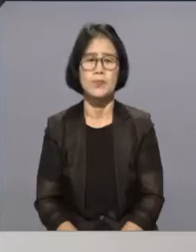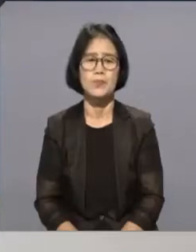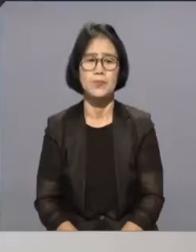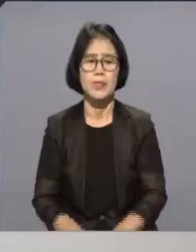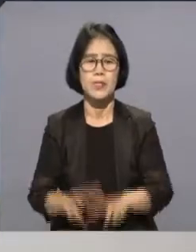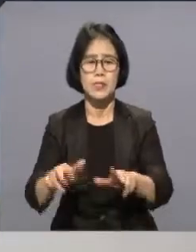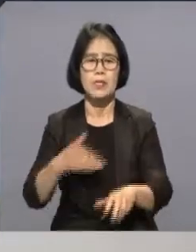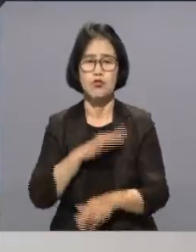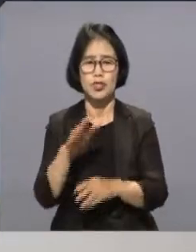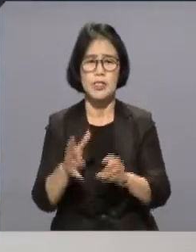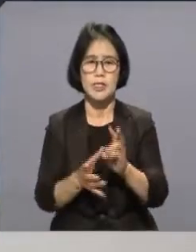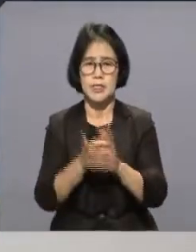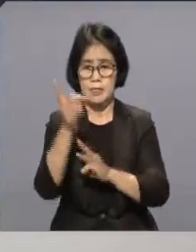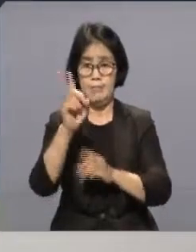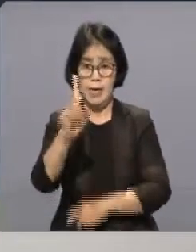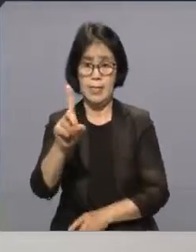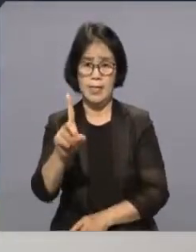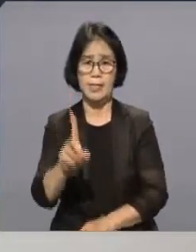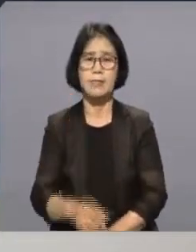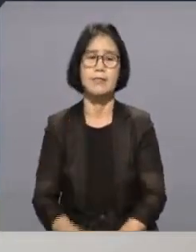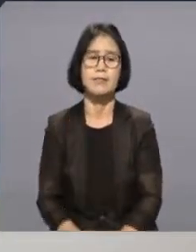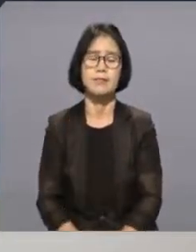이제 우리는 다시 원팀입니다.